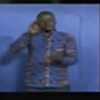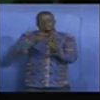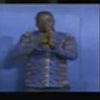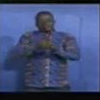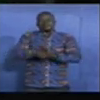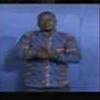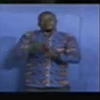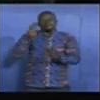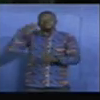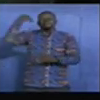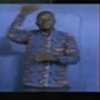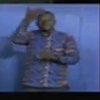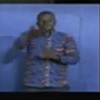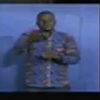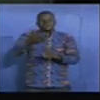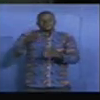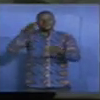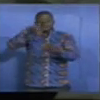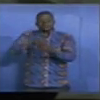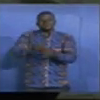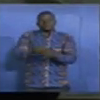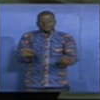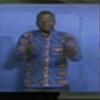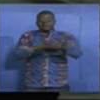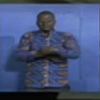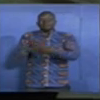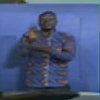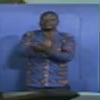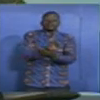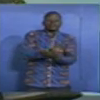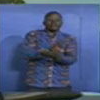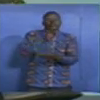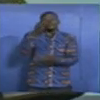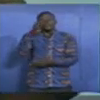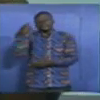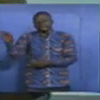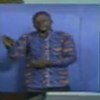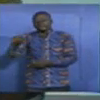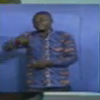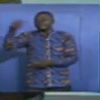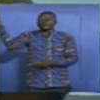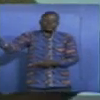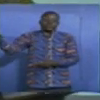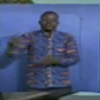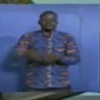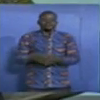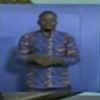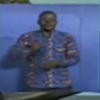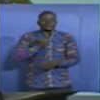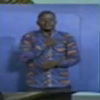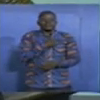prochainement projeté dans les salles de ciné du Burkina et d'ailleurs. Nous allons tout de suite